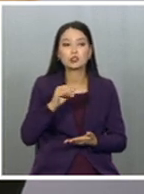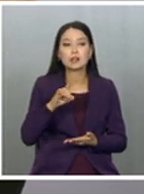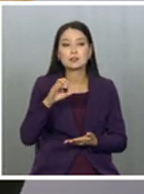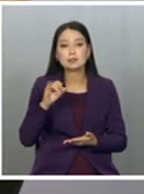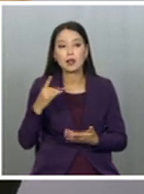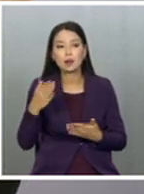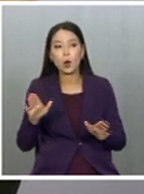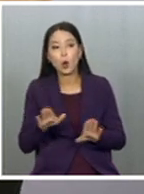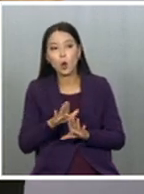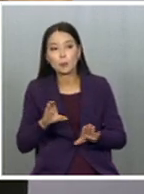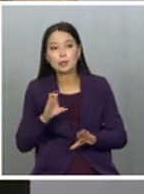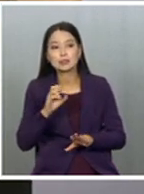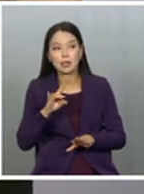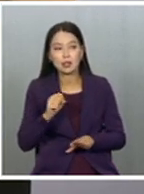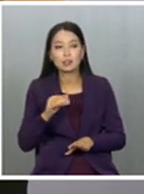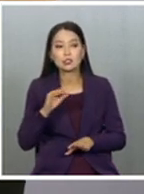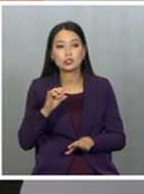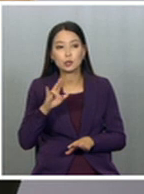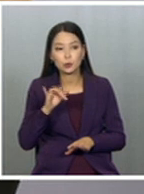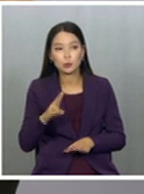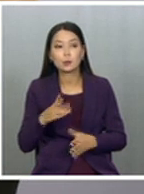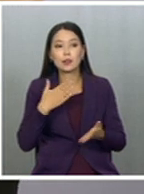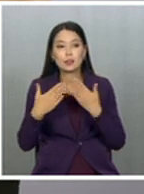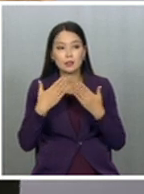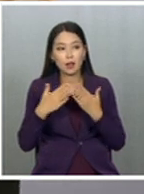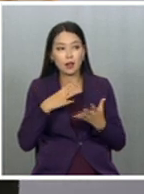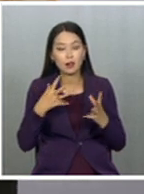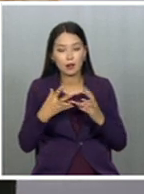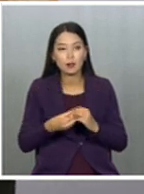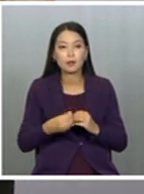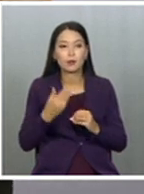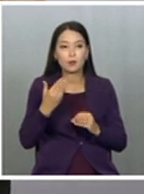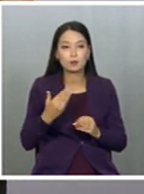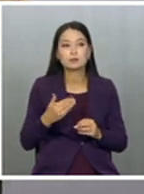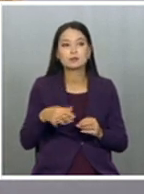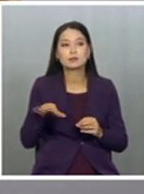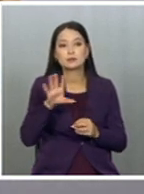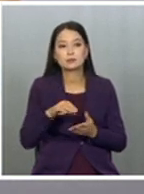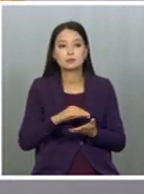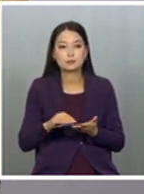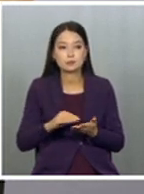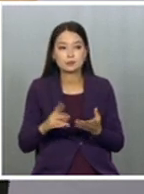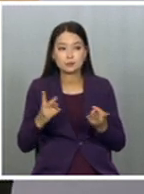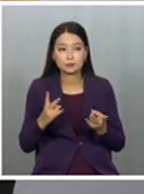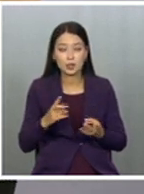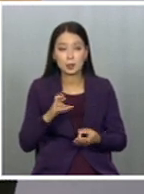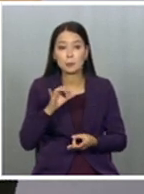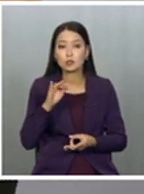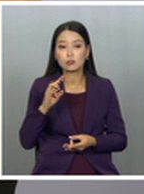мен жиенқұлдың диалогын салыстыра отырып, айтыс тақырыбын анықтаңыздар. Біржанның